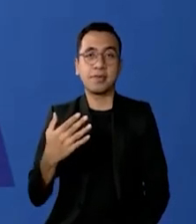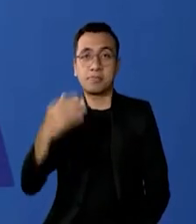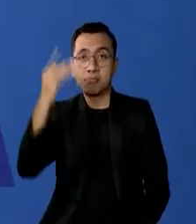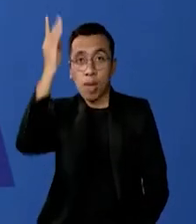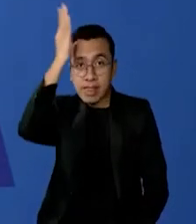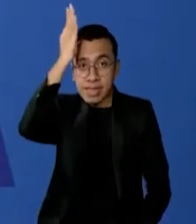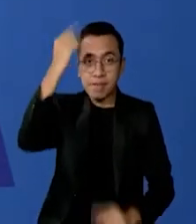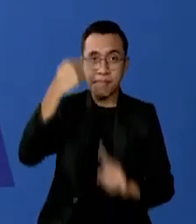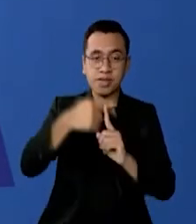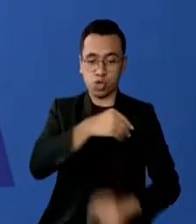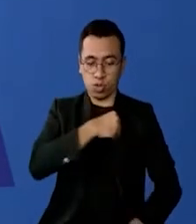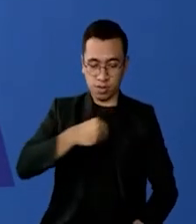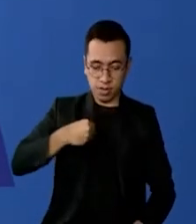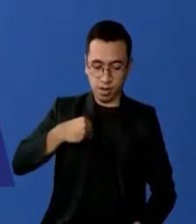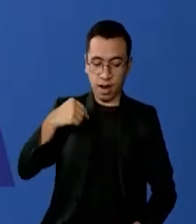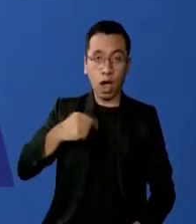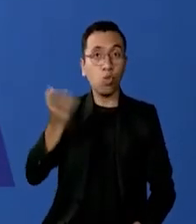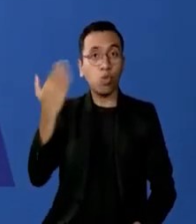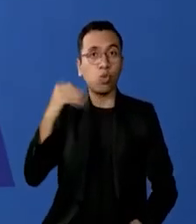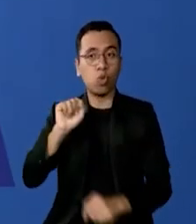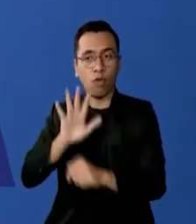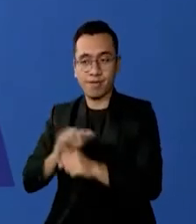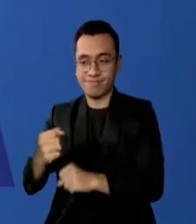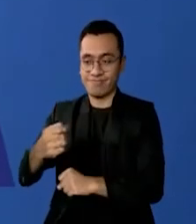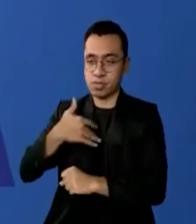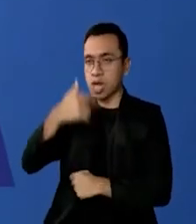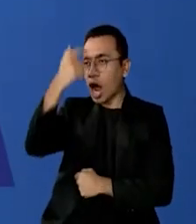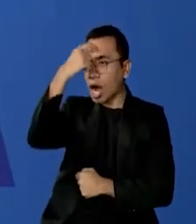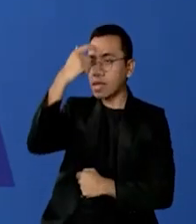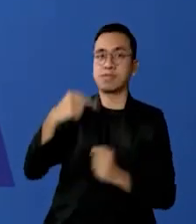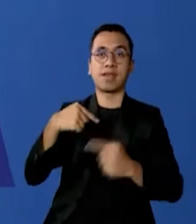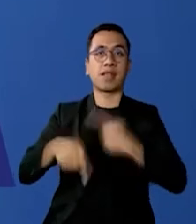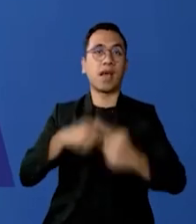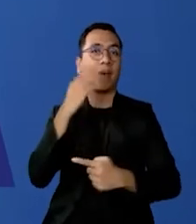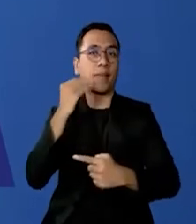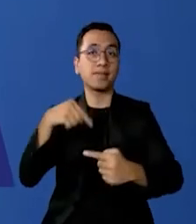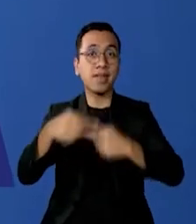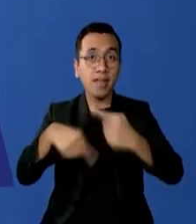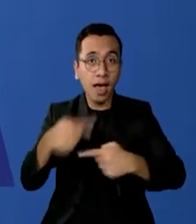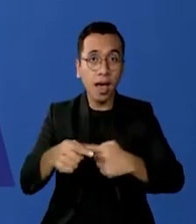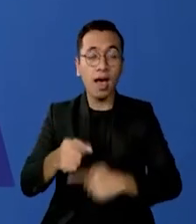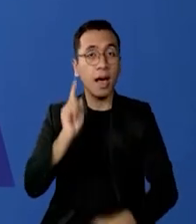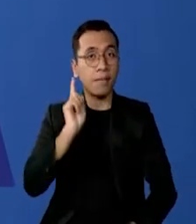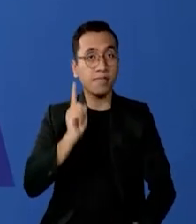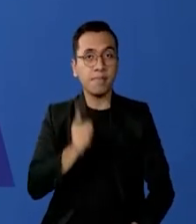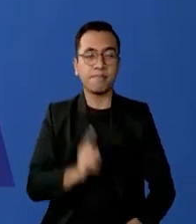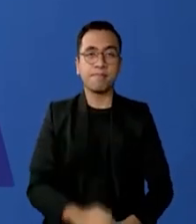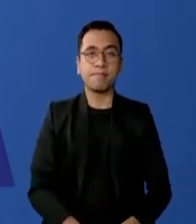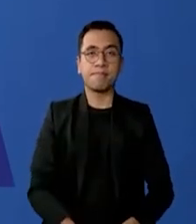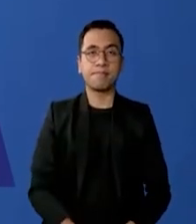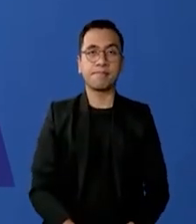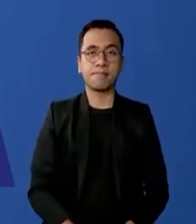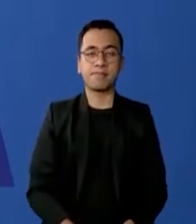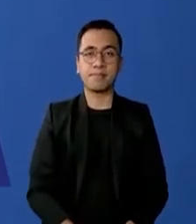Pada waktu beliau sakitnya kenapa Karena oleh mungkin gak